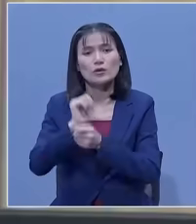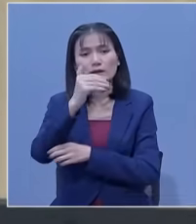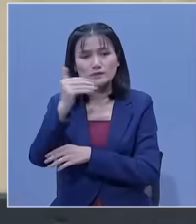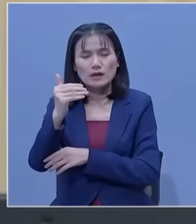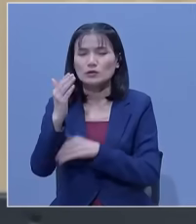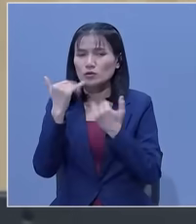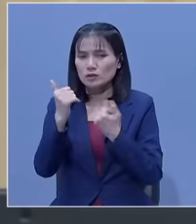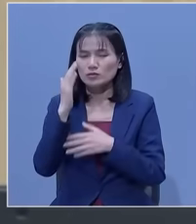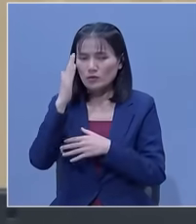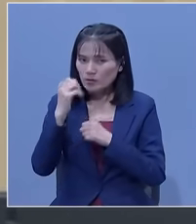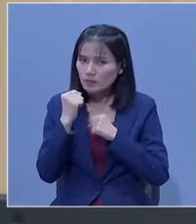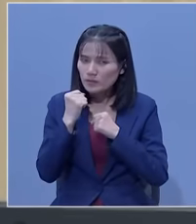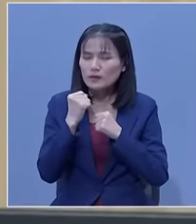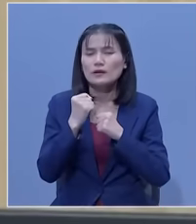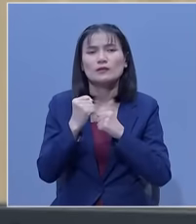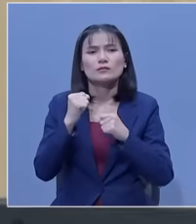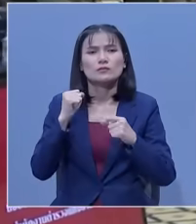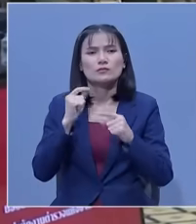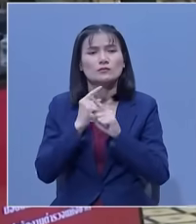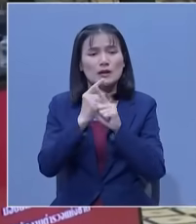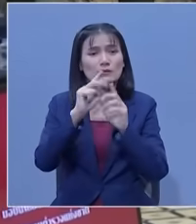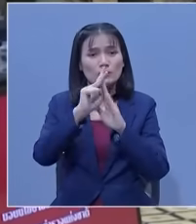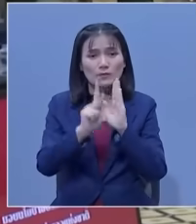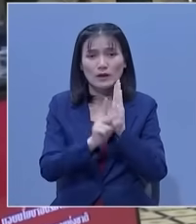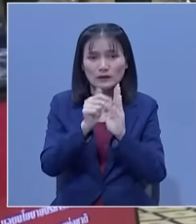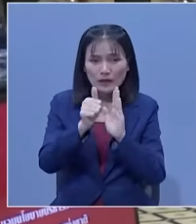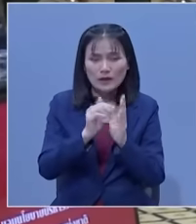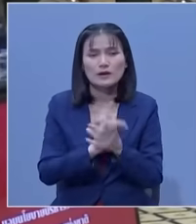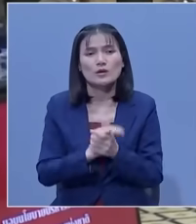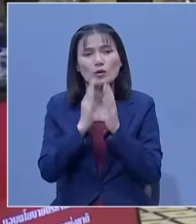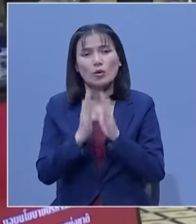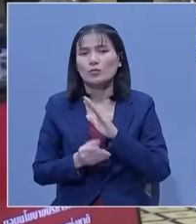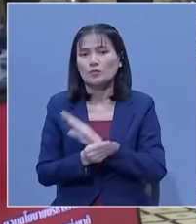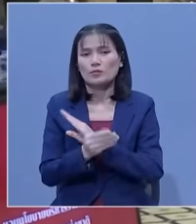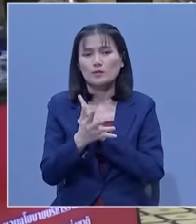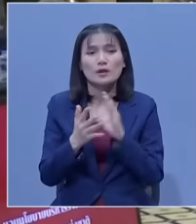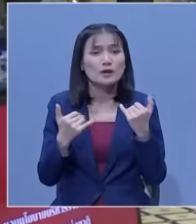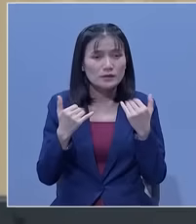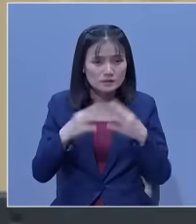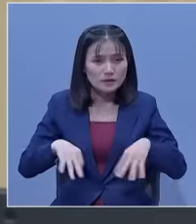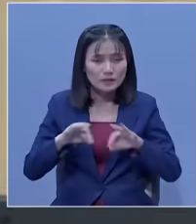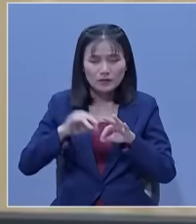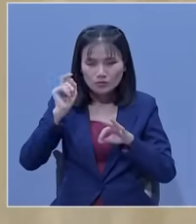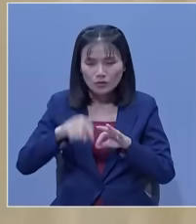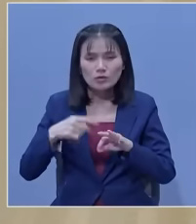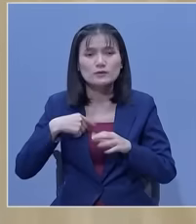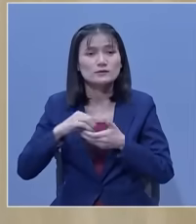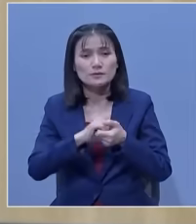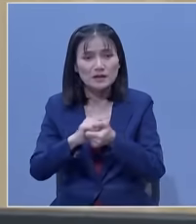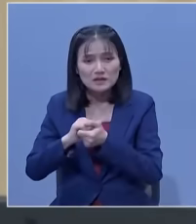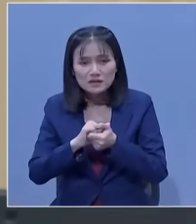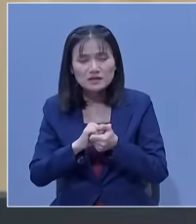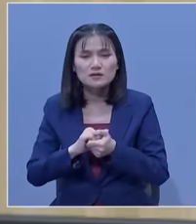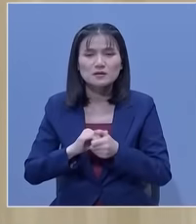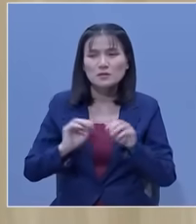ความยุติธรรมได้นอกจากนี้นายกก็ยังกำชับเรื่องความสมัครสมานสามัคคีไม่ให้ฝักใฝ่ฝ่ายใดฝ่ายหนึ่งให้